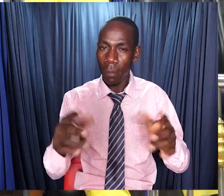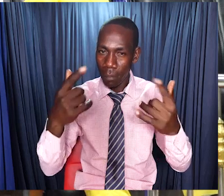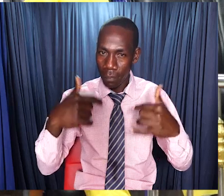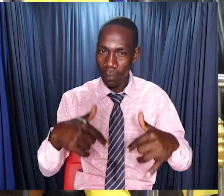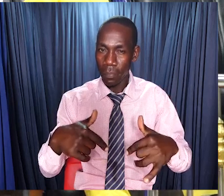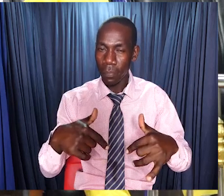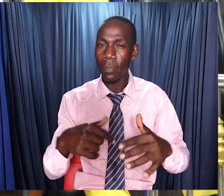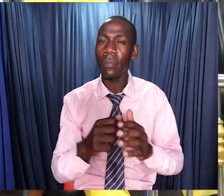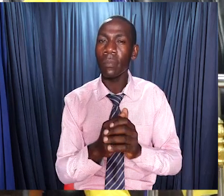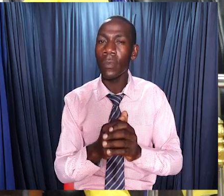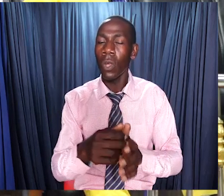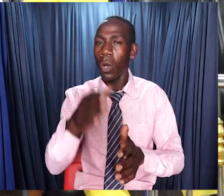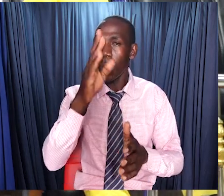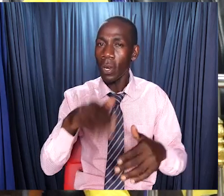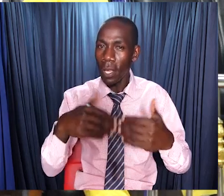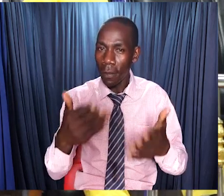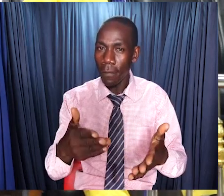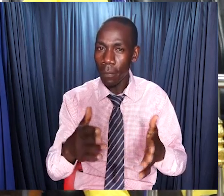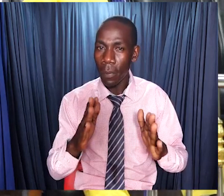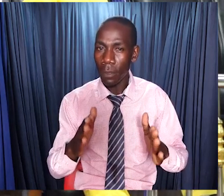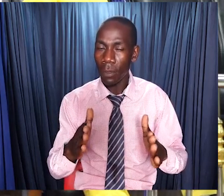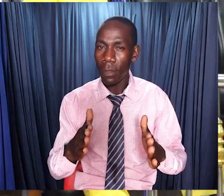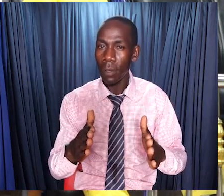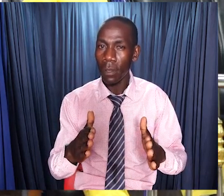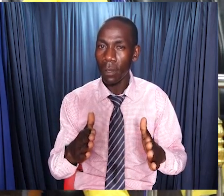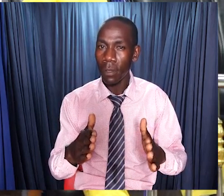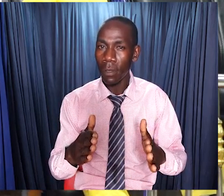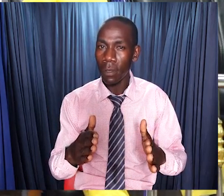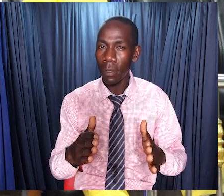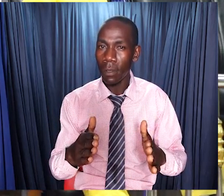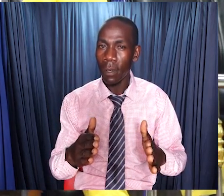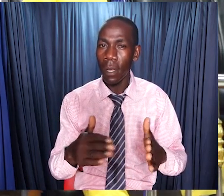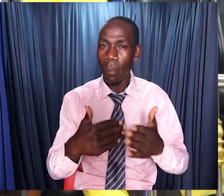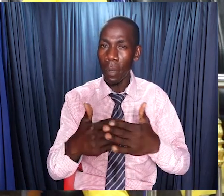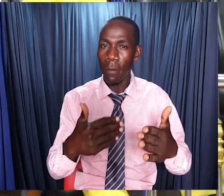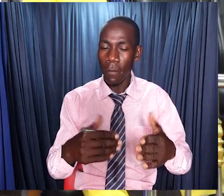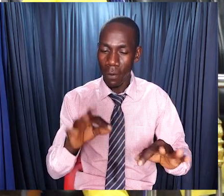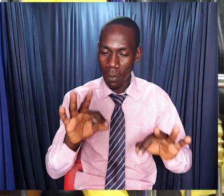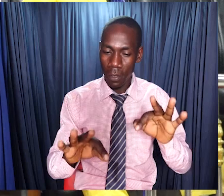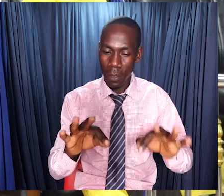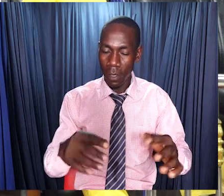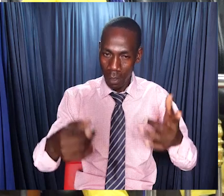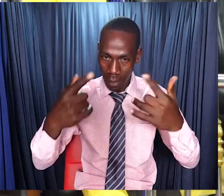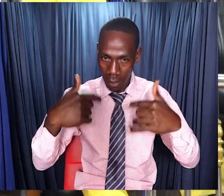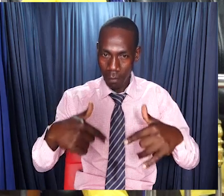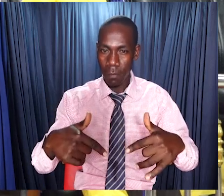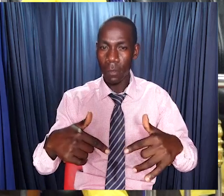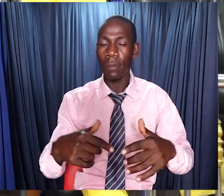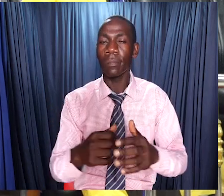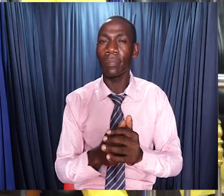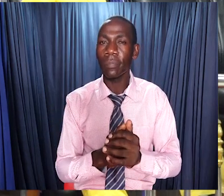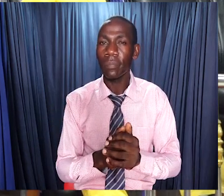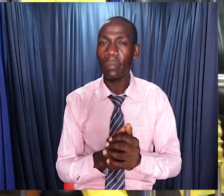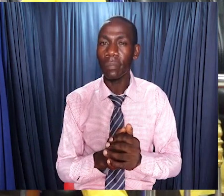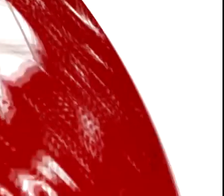comes. Mungu humpa mtu. God gives somebody. Kabla na hukumu yake haijaji. Before his judgment comes.